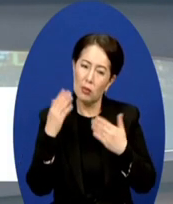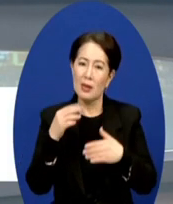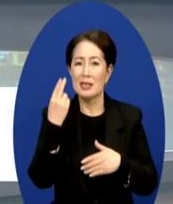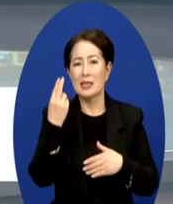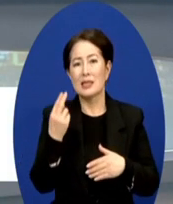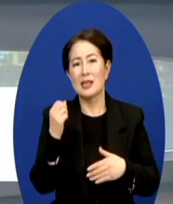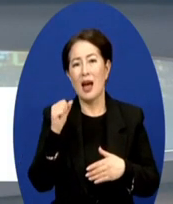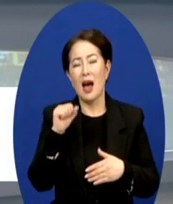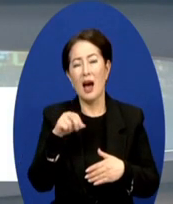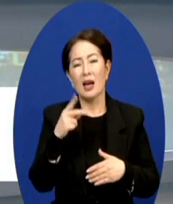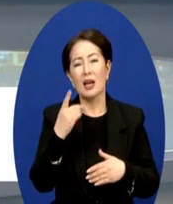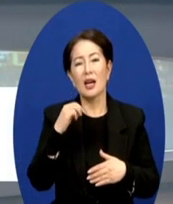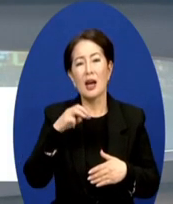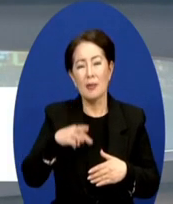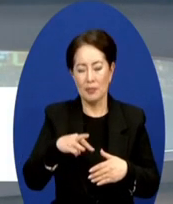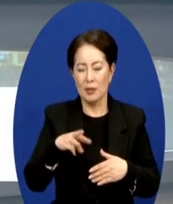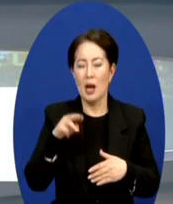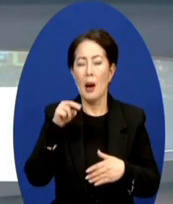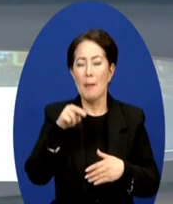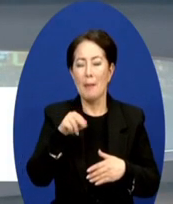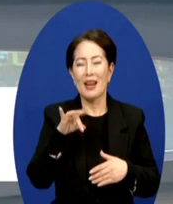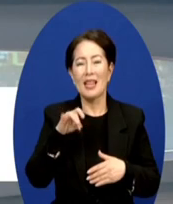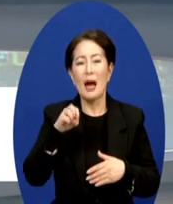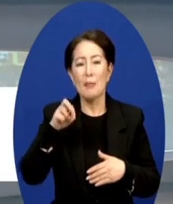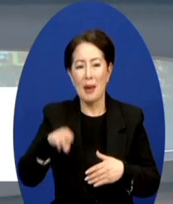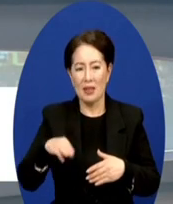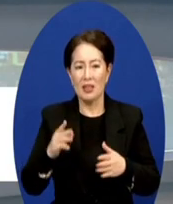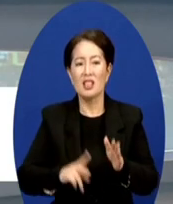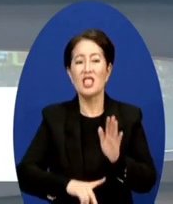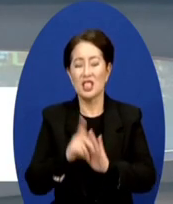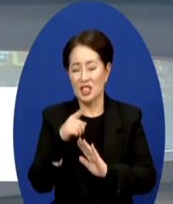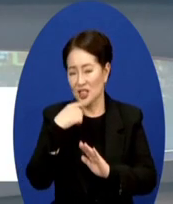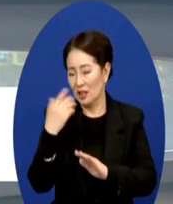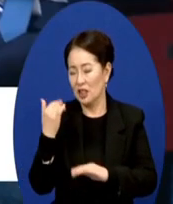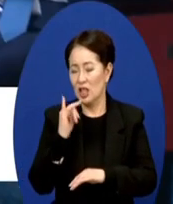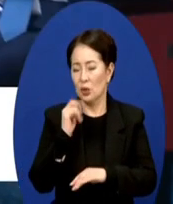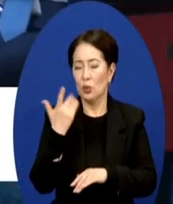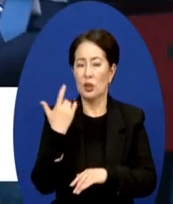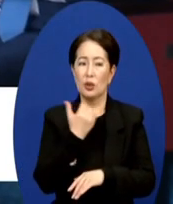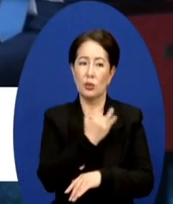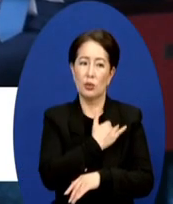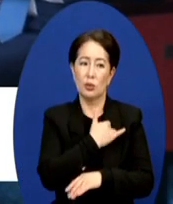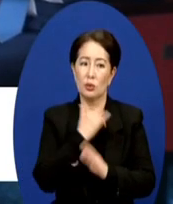парламентыг хөгжүүлэх шин эрин үе эхэлж байгааг улсын хурлын удирдлага тайлбарлаж байна.